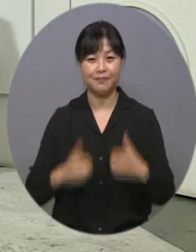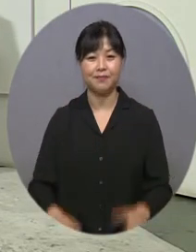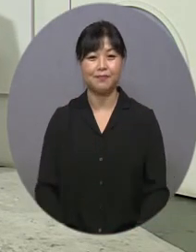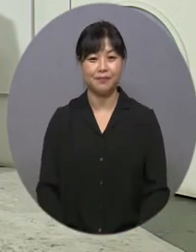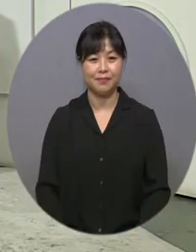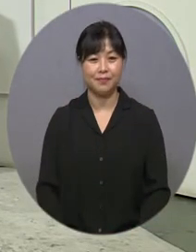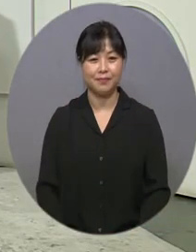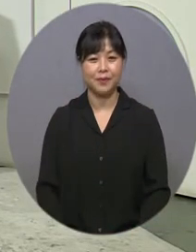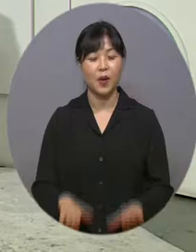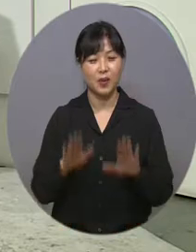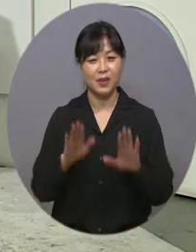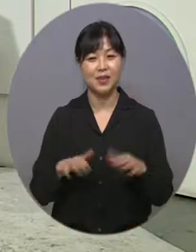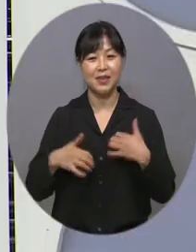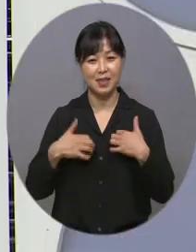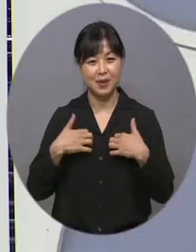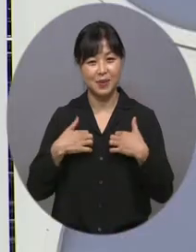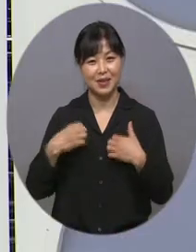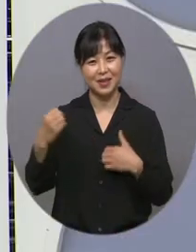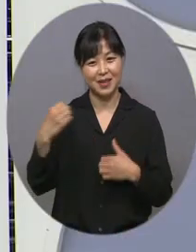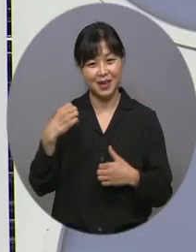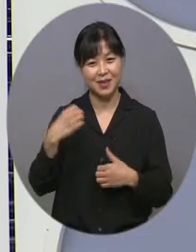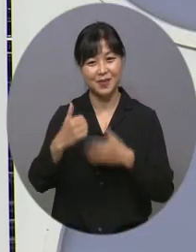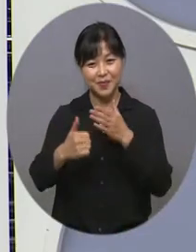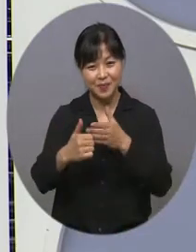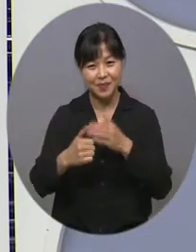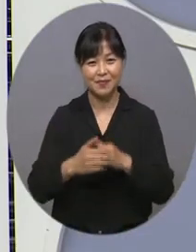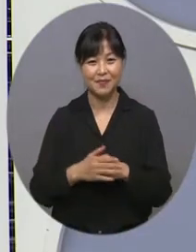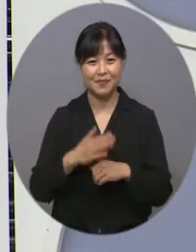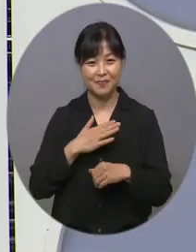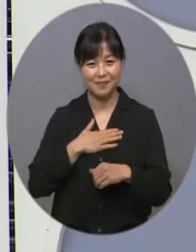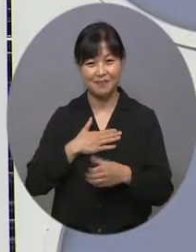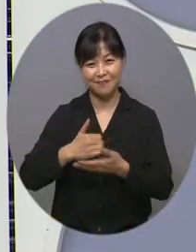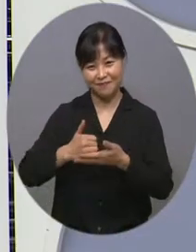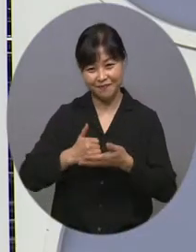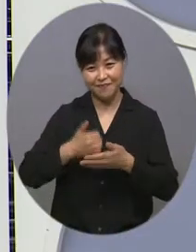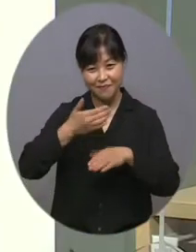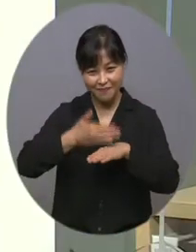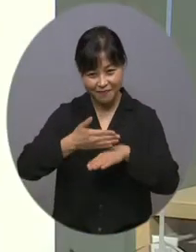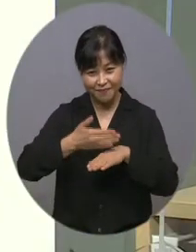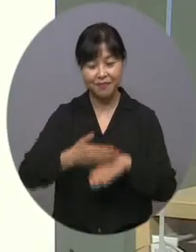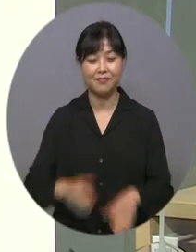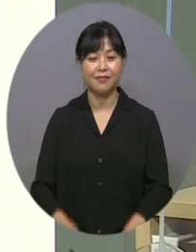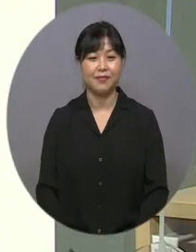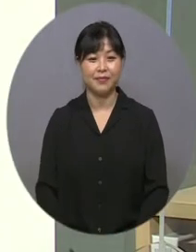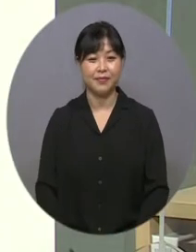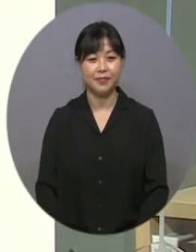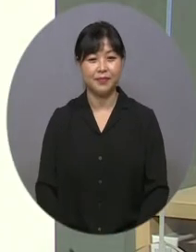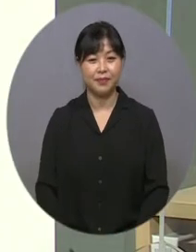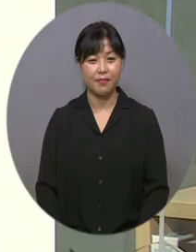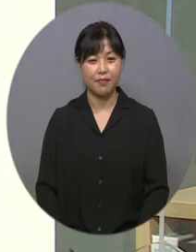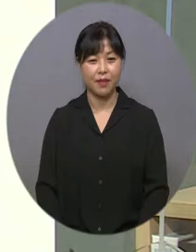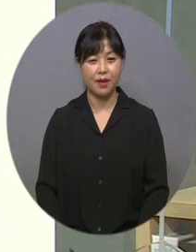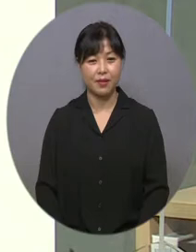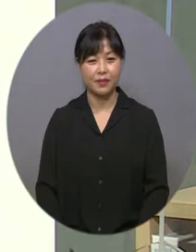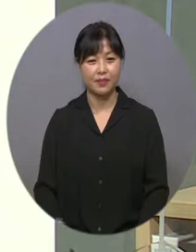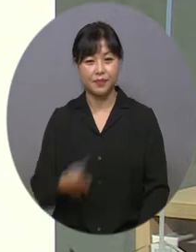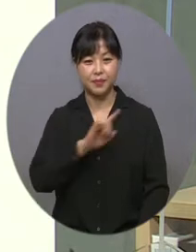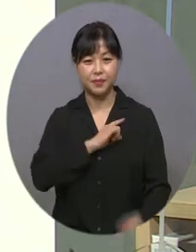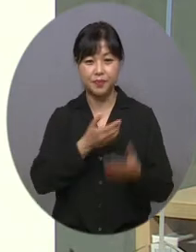좀 재미있는 얘기 좀 해주세요. 예, 예. 이렇게 불러주셔서 감사합니다. 아이, 별 말씀을. 네. 가장 중요한